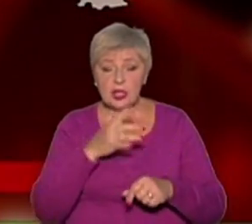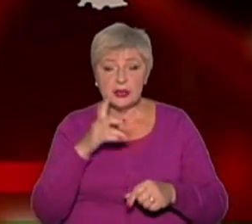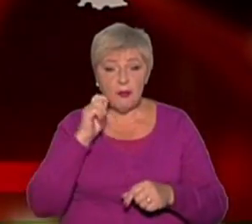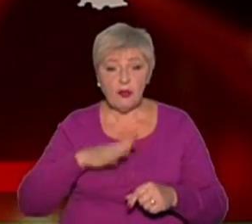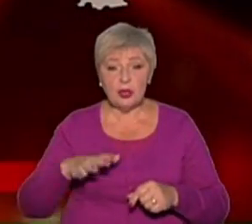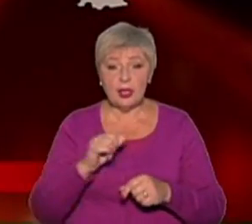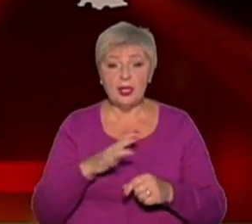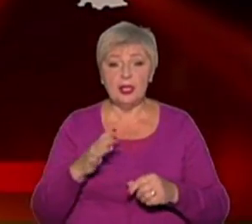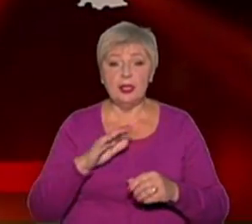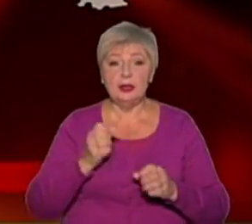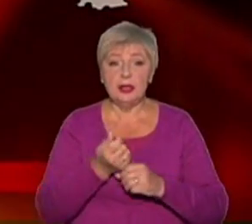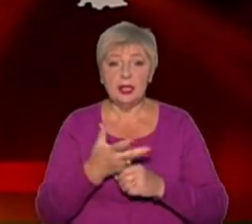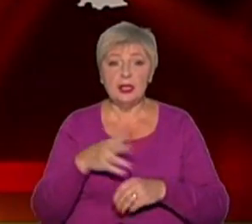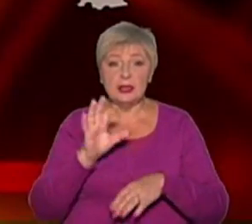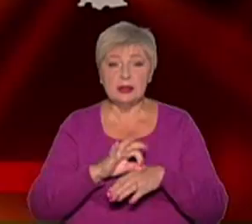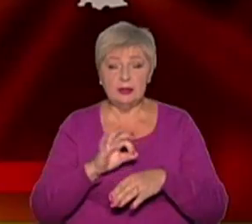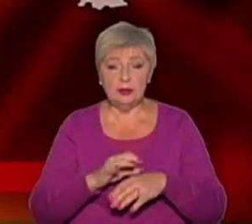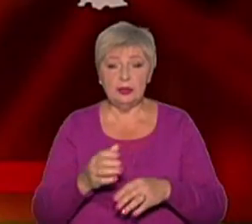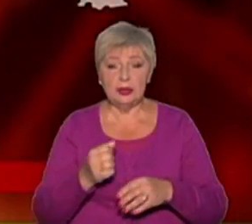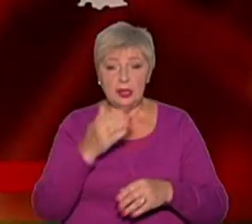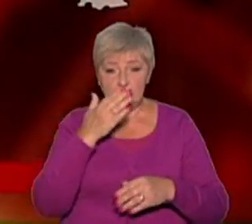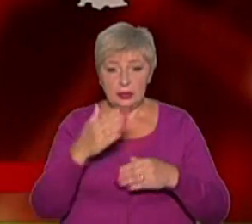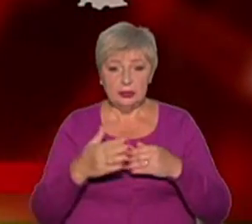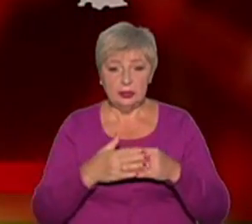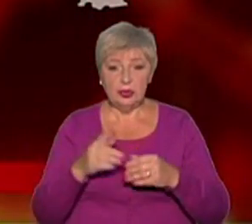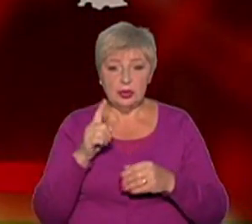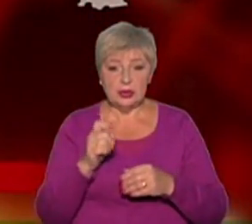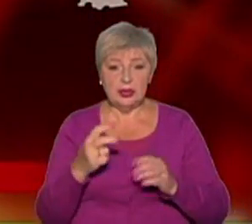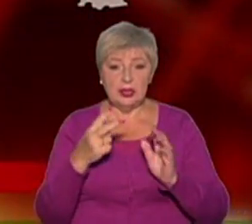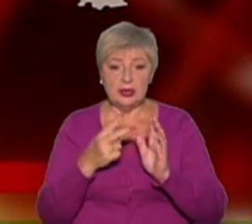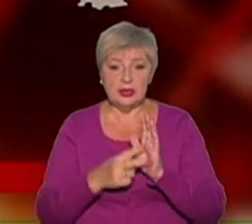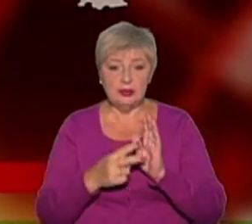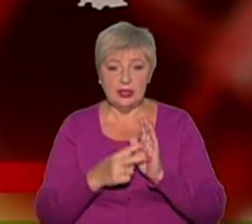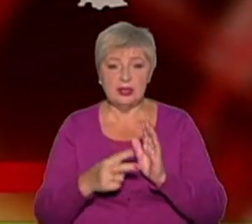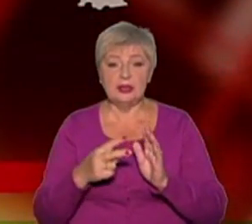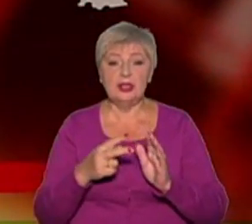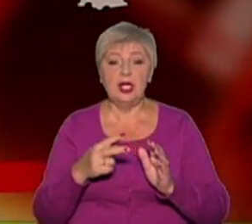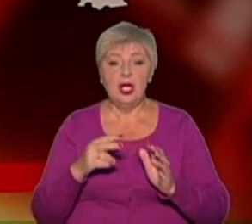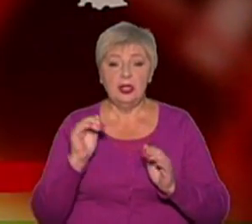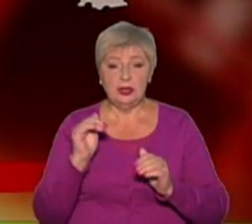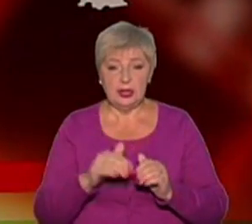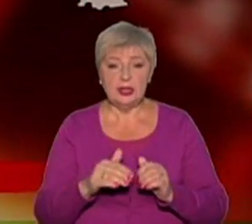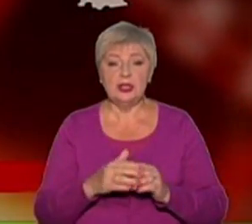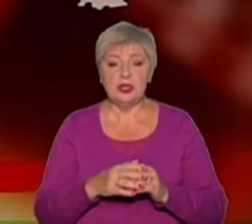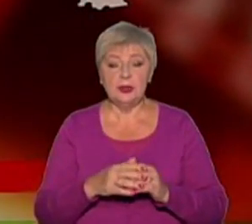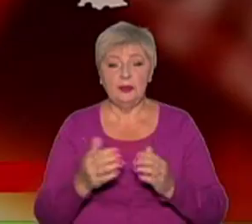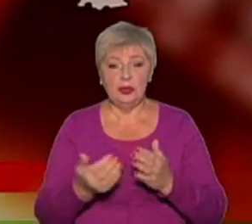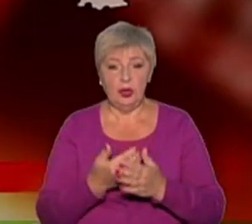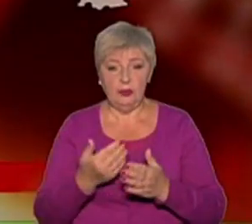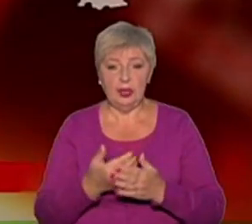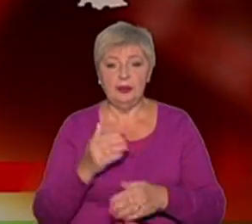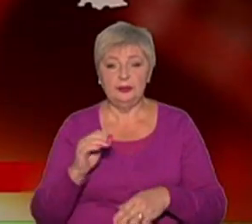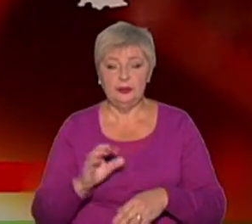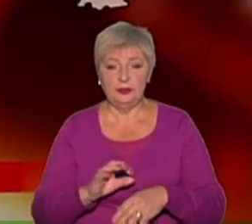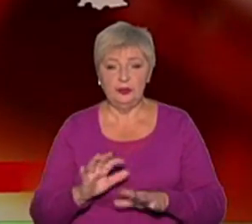хворих наближається до 180 тисяч. За минулу добу повідомили про 2675 нових випадків.